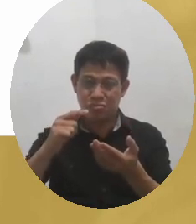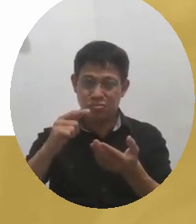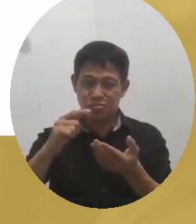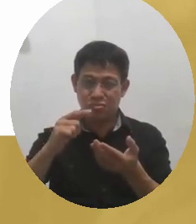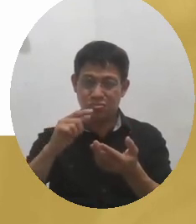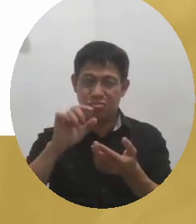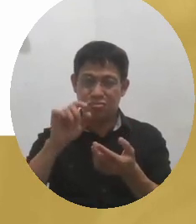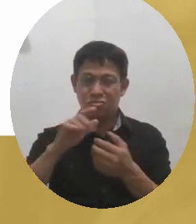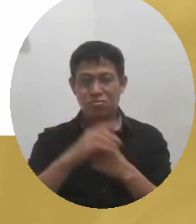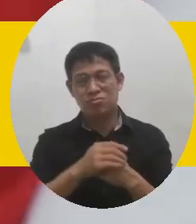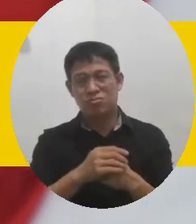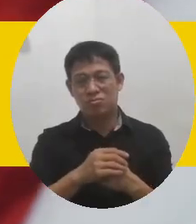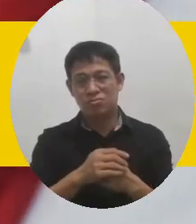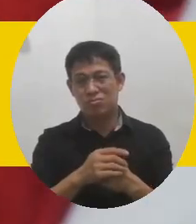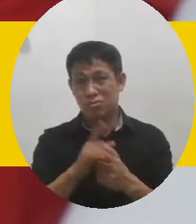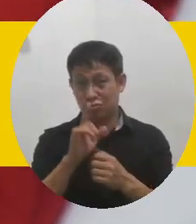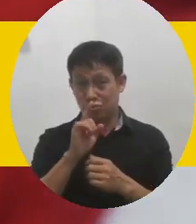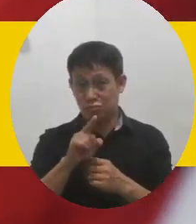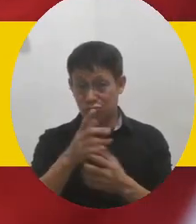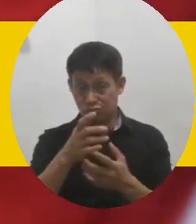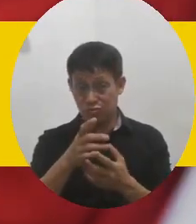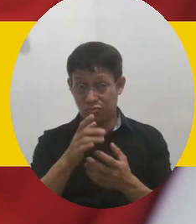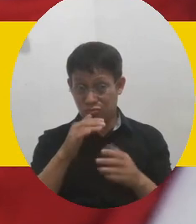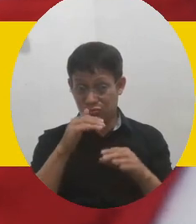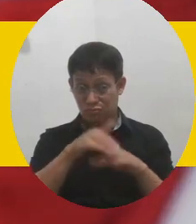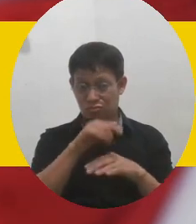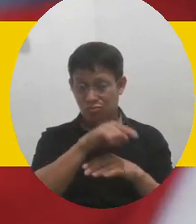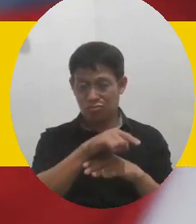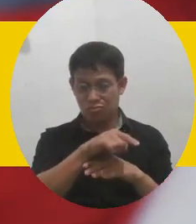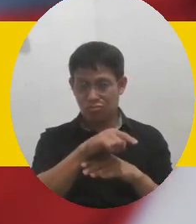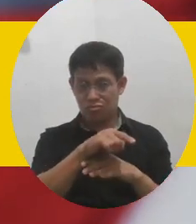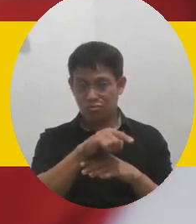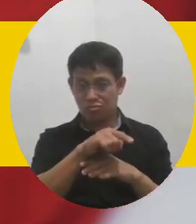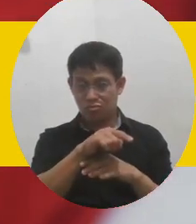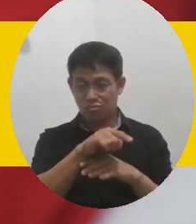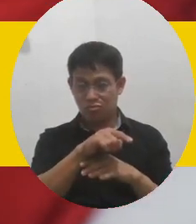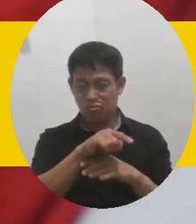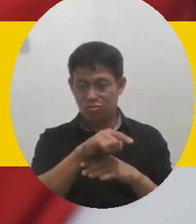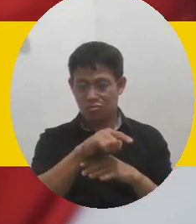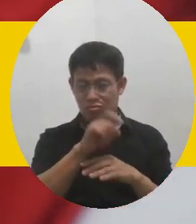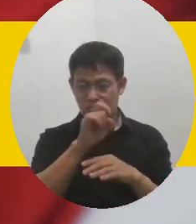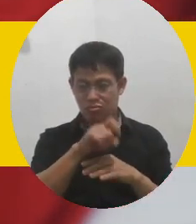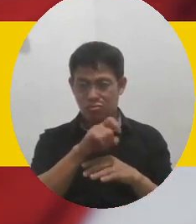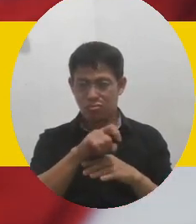www.kapwako.org. At para makasiguro kayo dun sa tinutukoy ninyong gusto mapunta